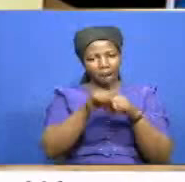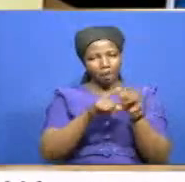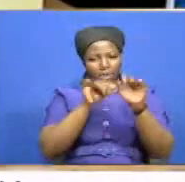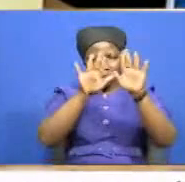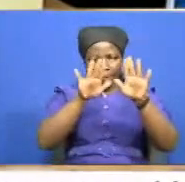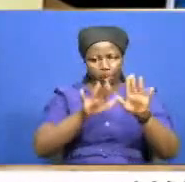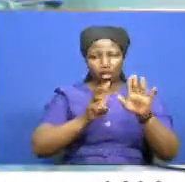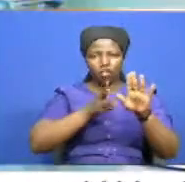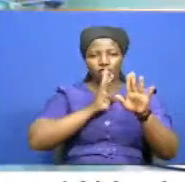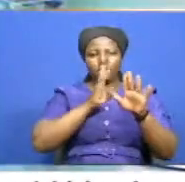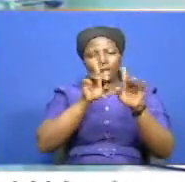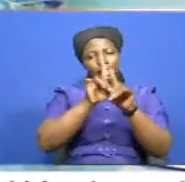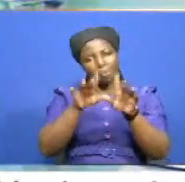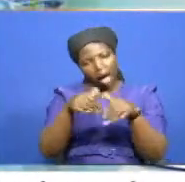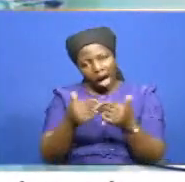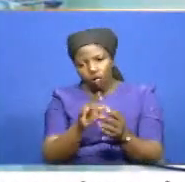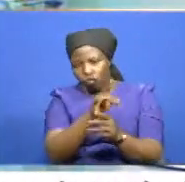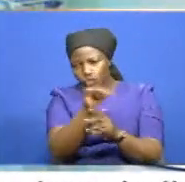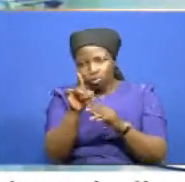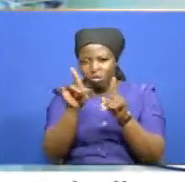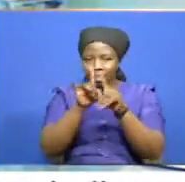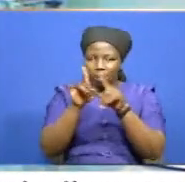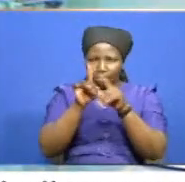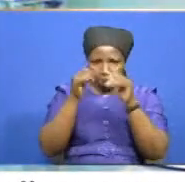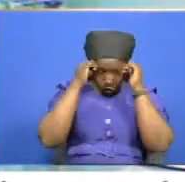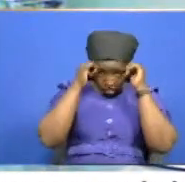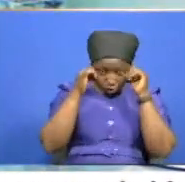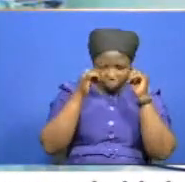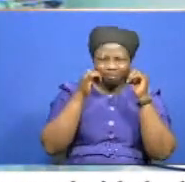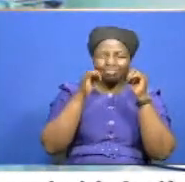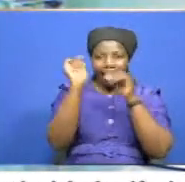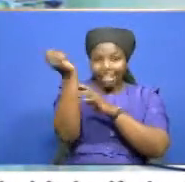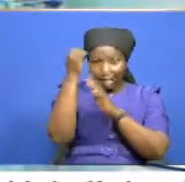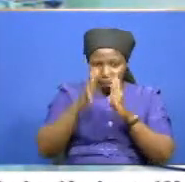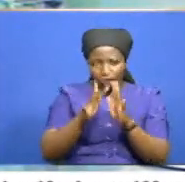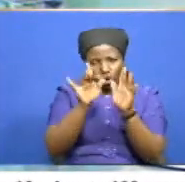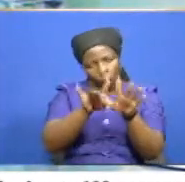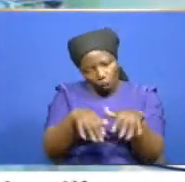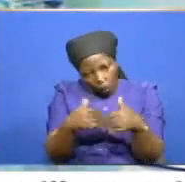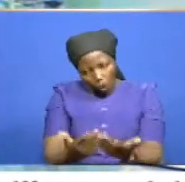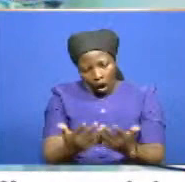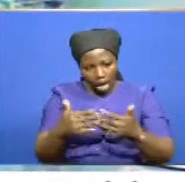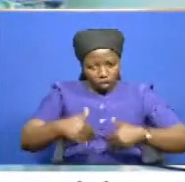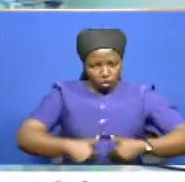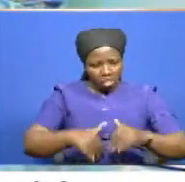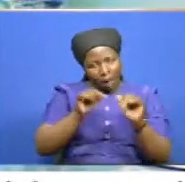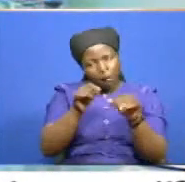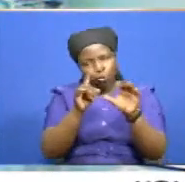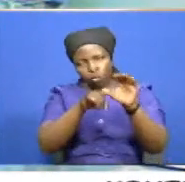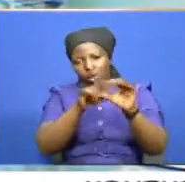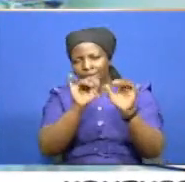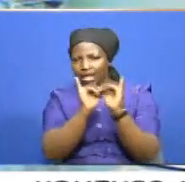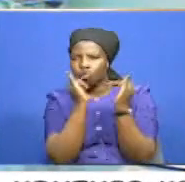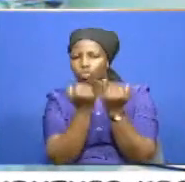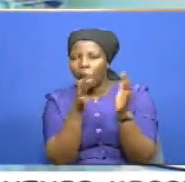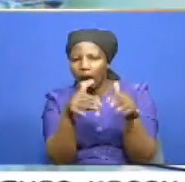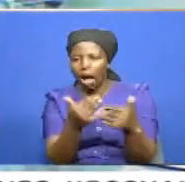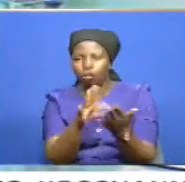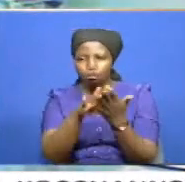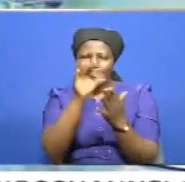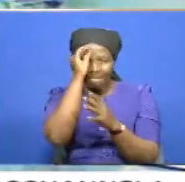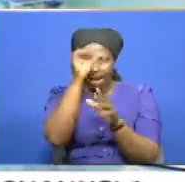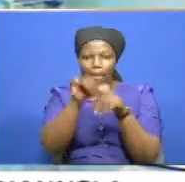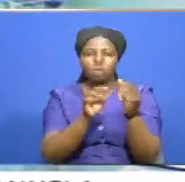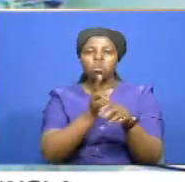wa maji na vipi wewe kama mwananchi na kijana unaweza kujiunga na taasisi hii uweze kupata ufahamu wa maji na vile vile